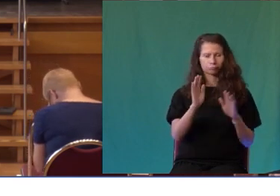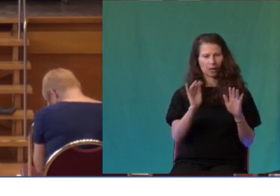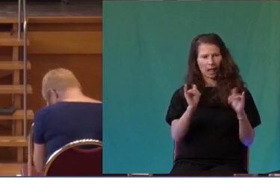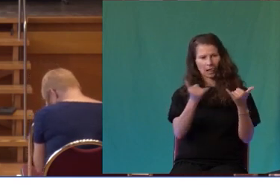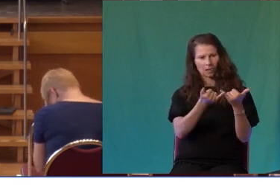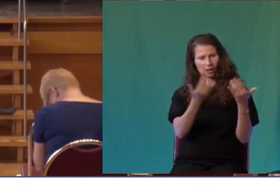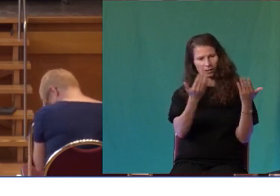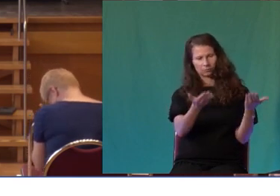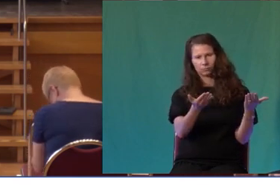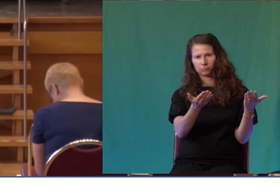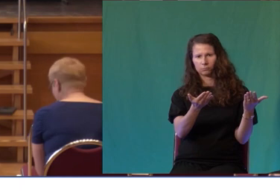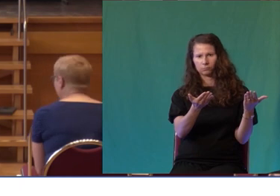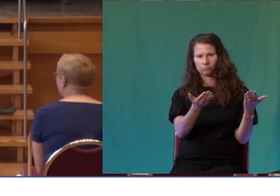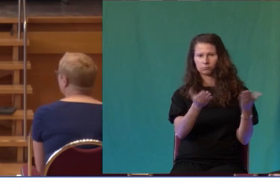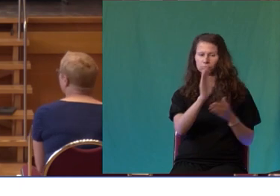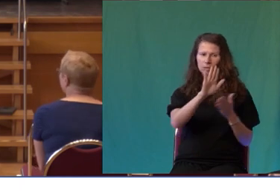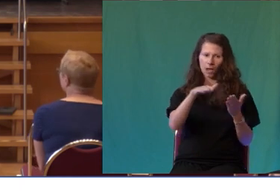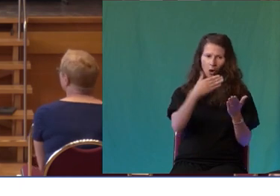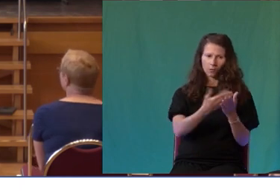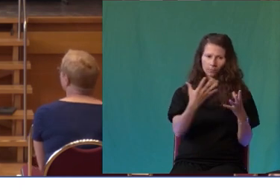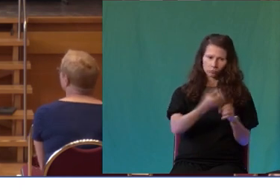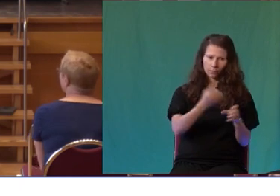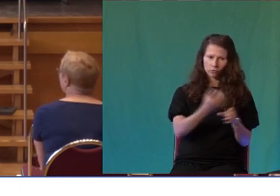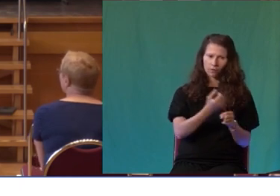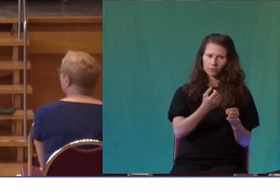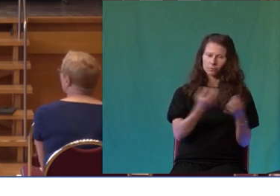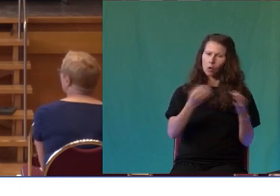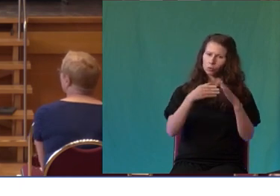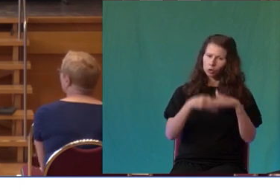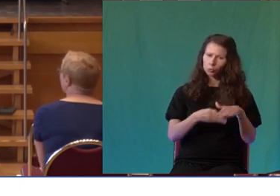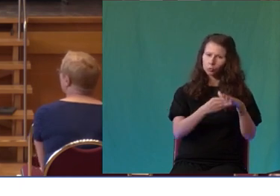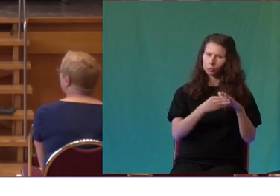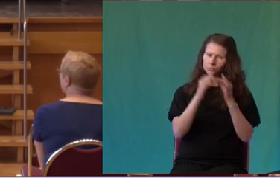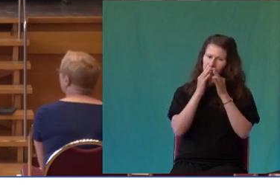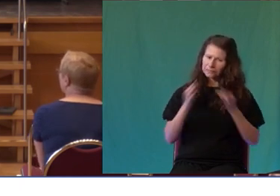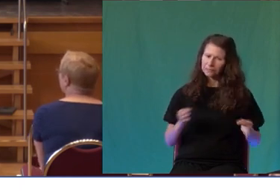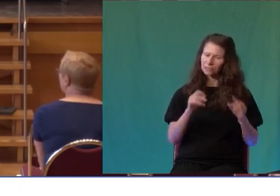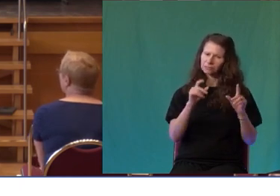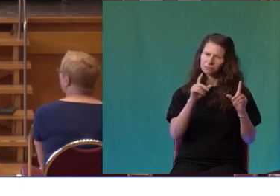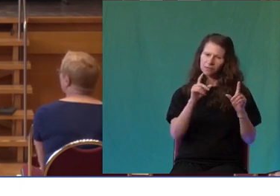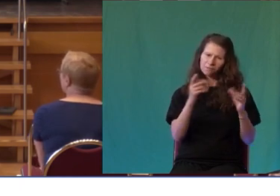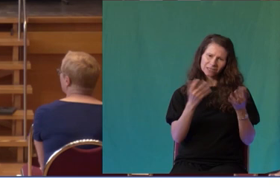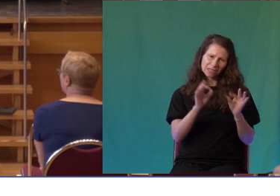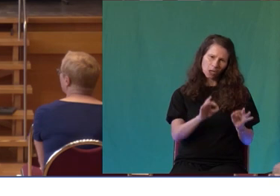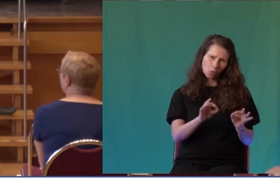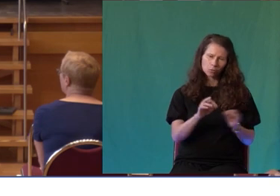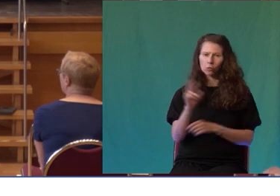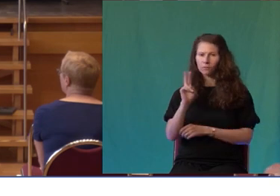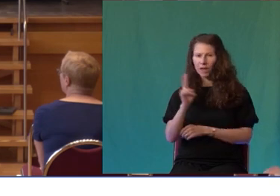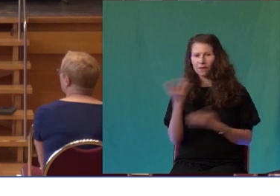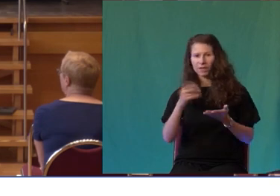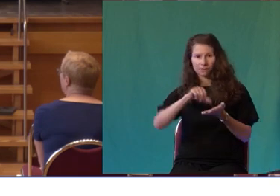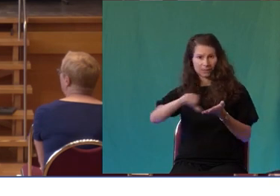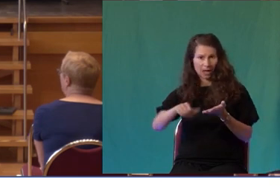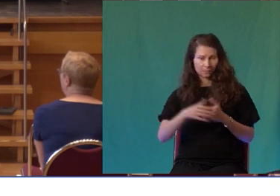ja die Aufgaben zu schaffen und wer zahlt was da geht es darum